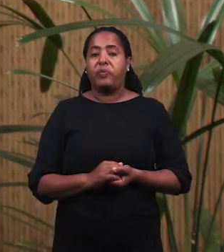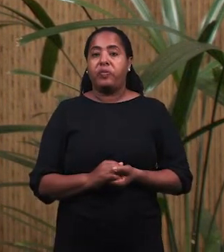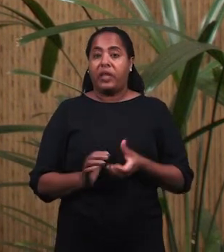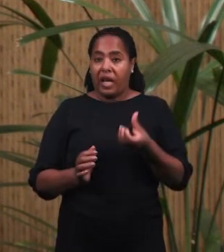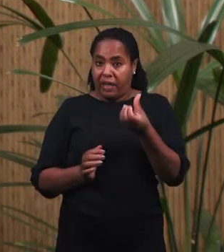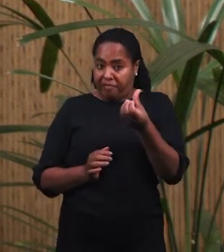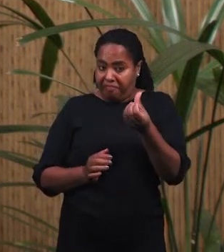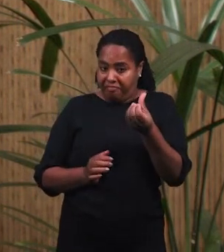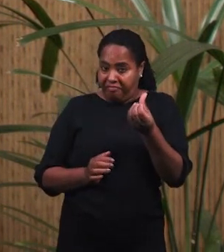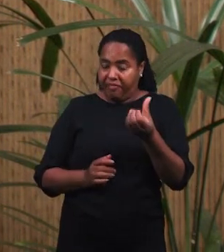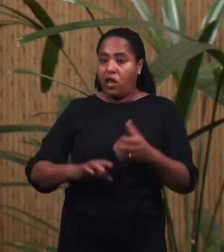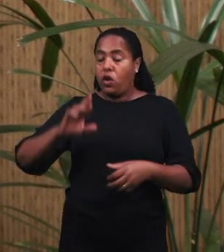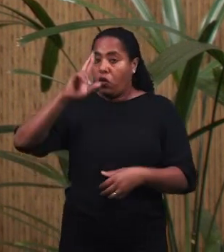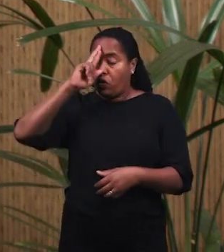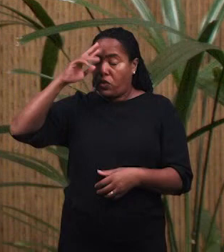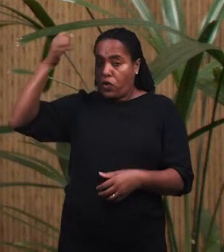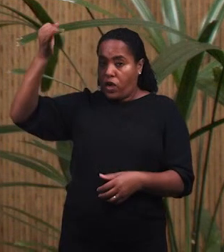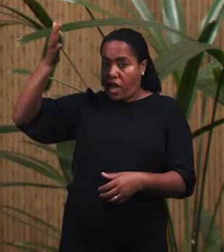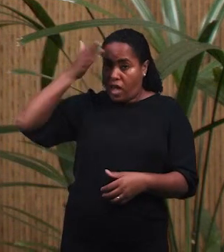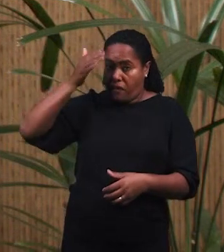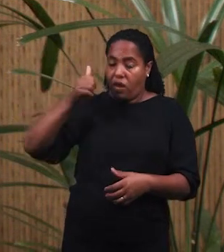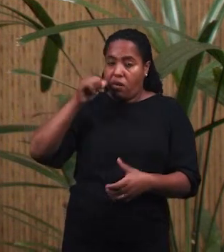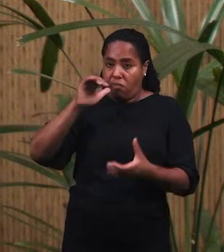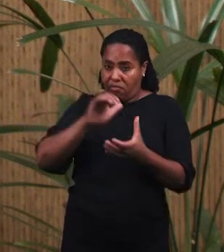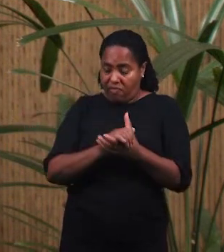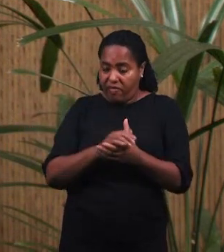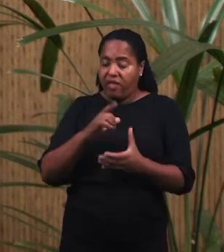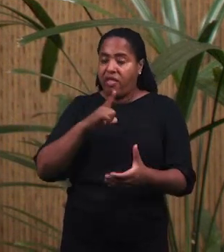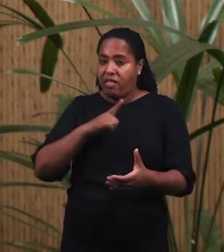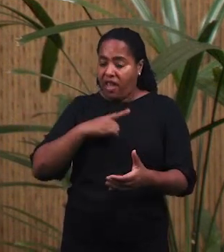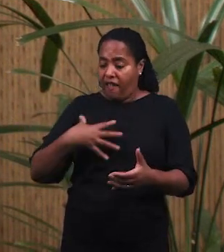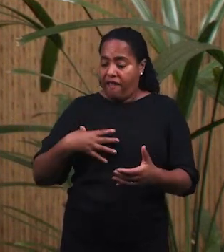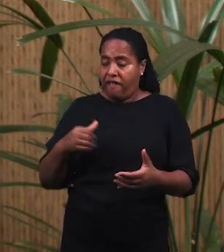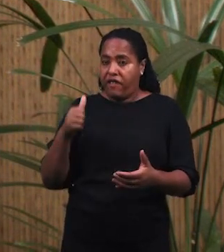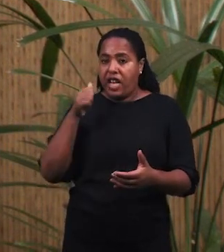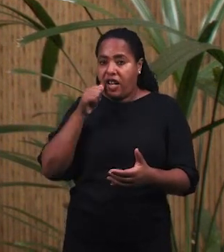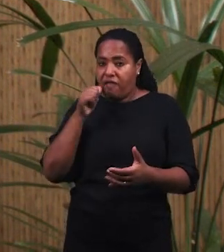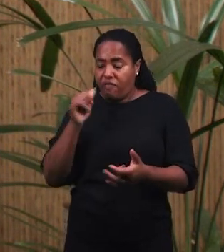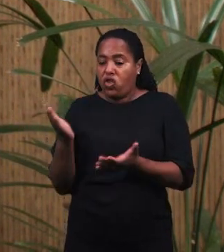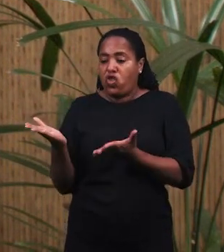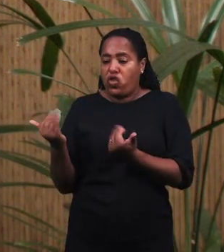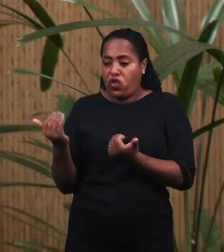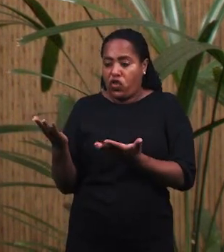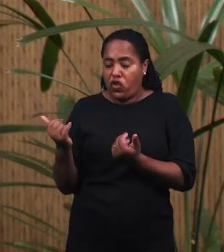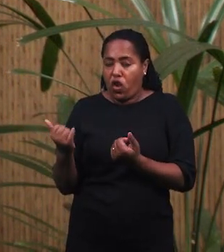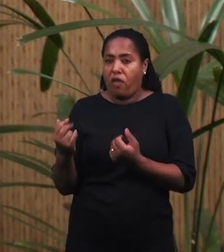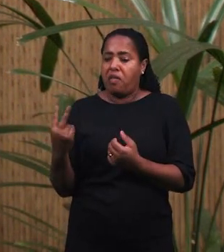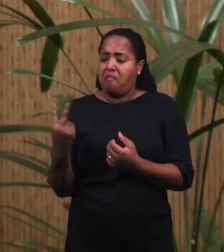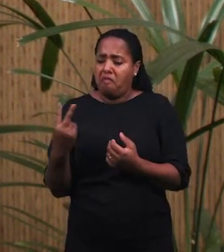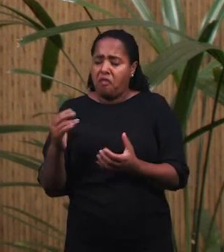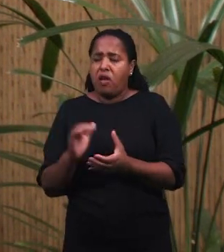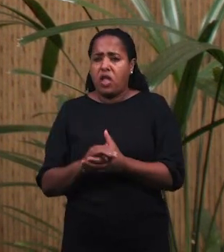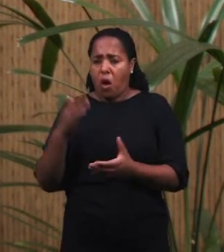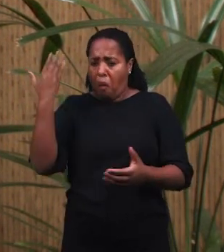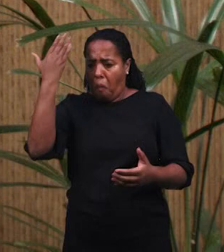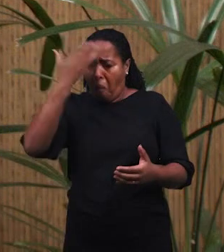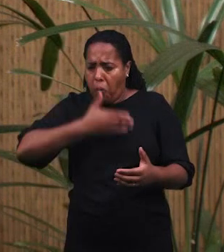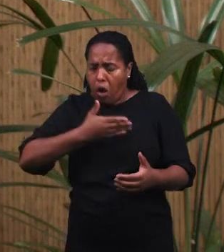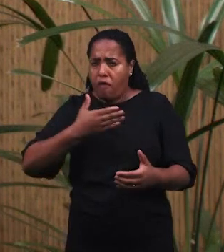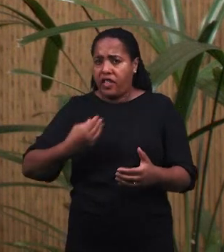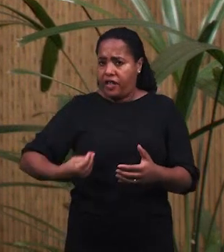за избавление, данное им. Бог также открыл, что одна пара, у них дочка молодая, они